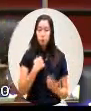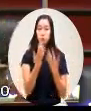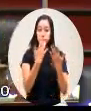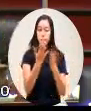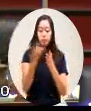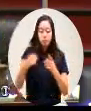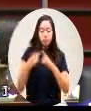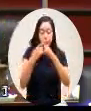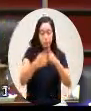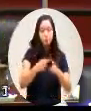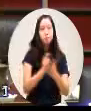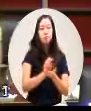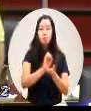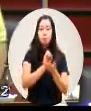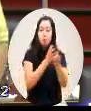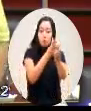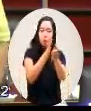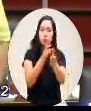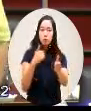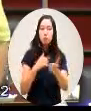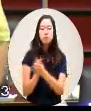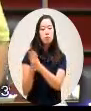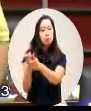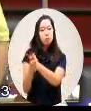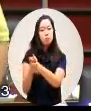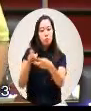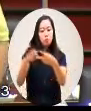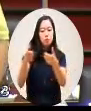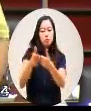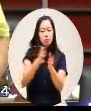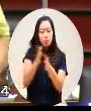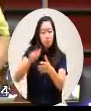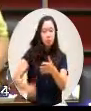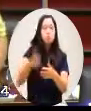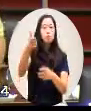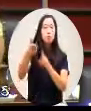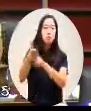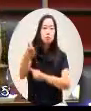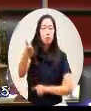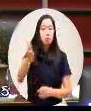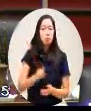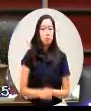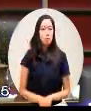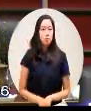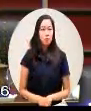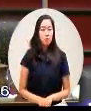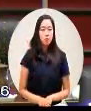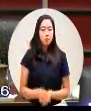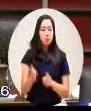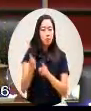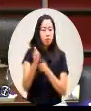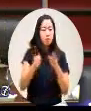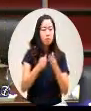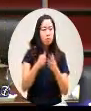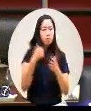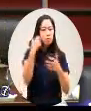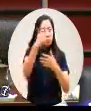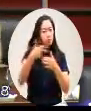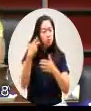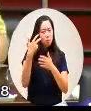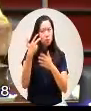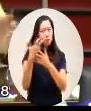哈、哦。伊新的一个工会的理事长，伊每礼拜教一四节